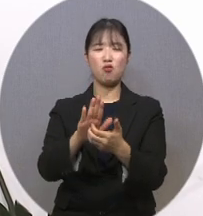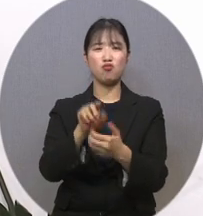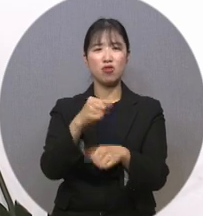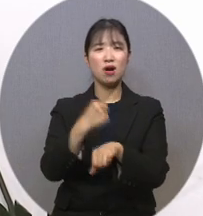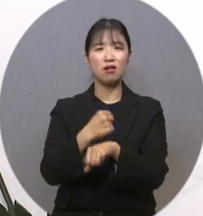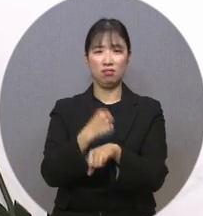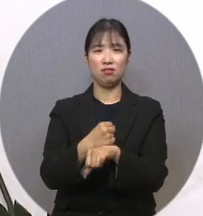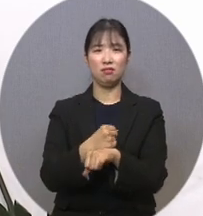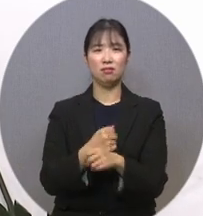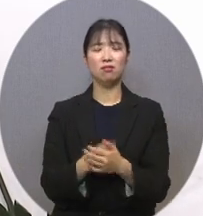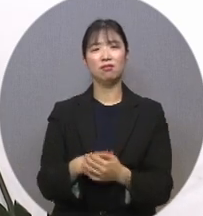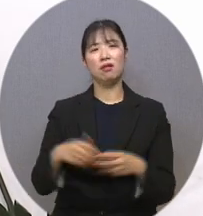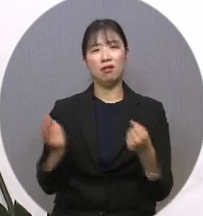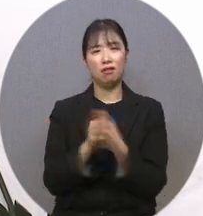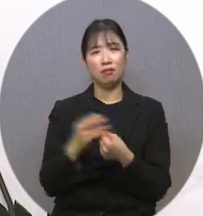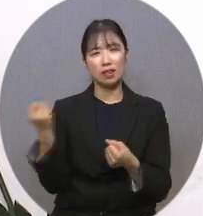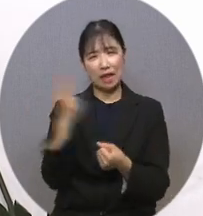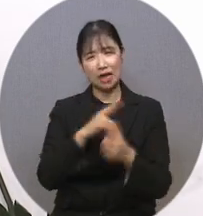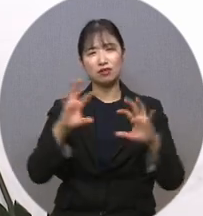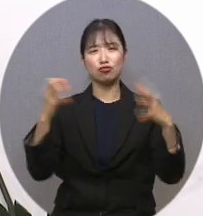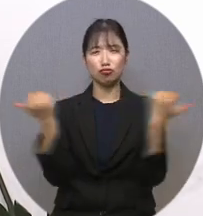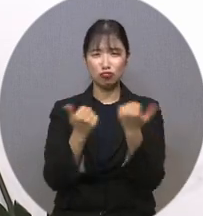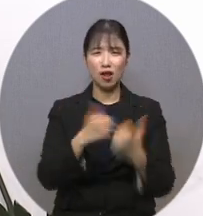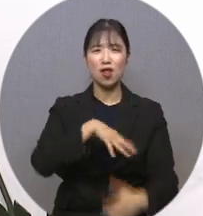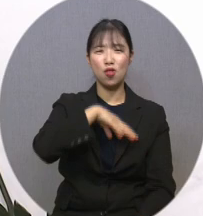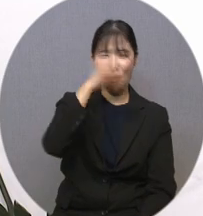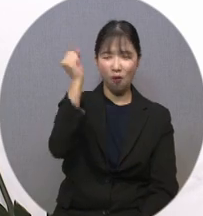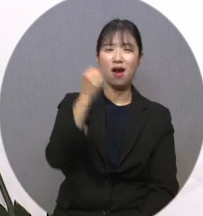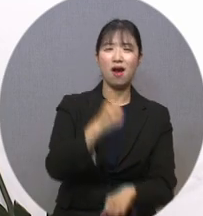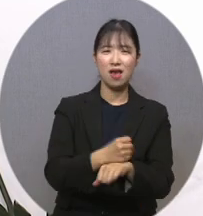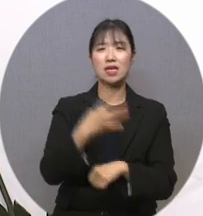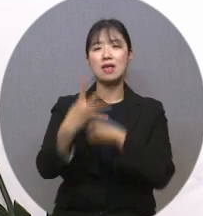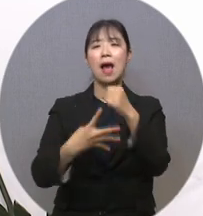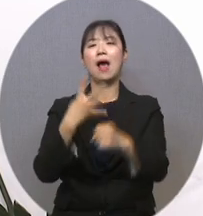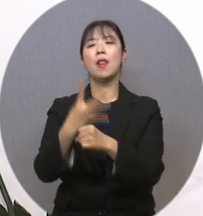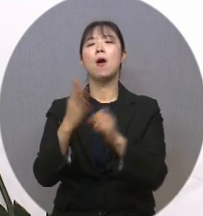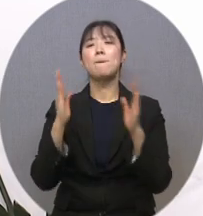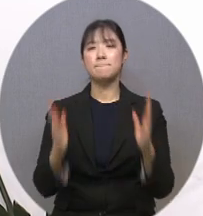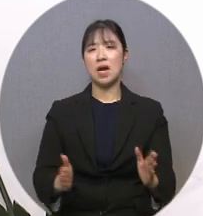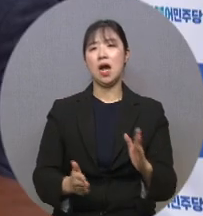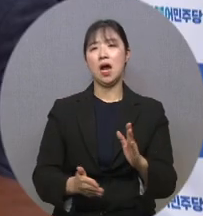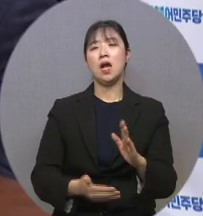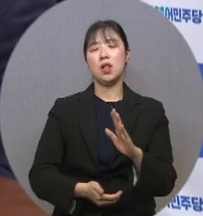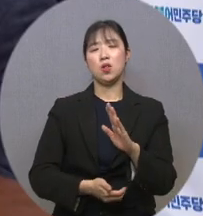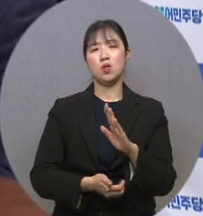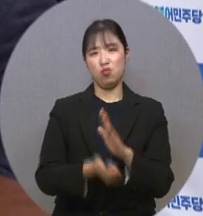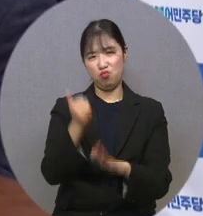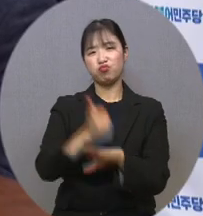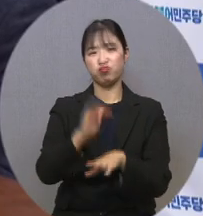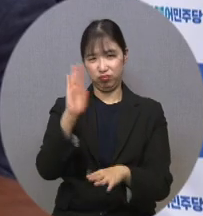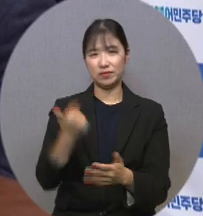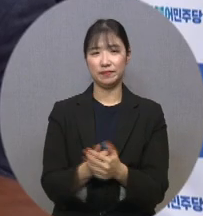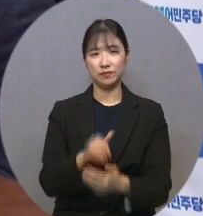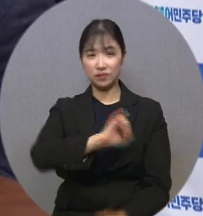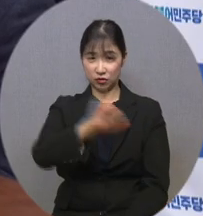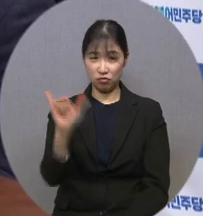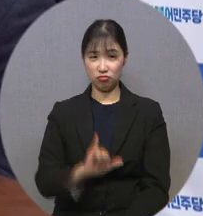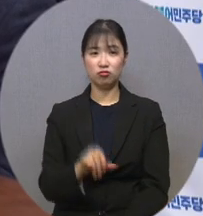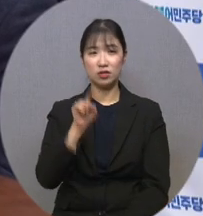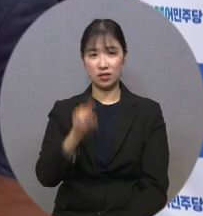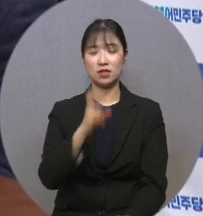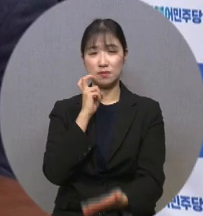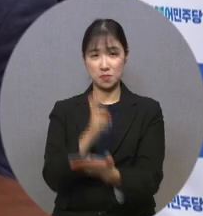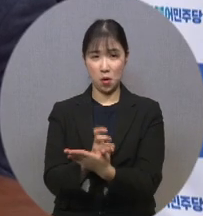했어요. 다시 국회에서 해서 통과시켰어요. 4년 만에 통과됐죠. 그래서 전국에 그